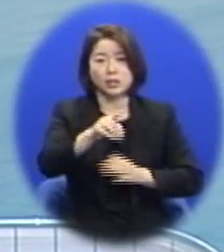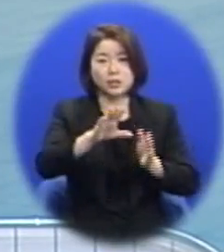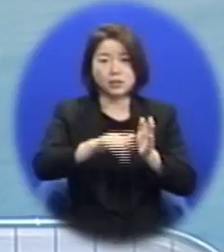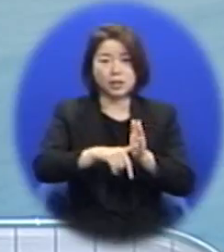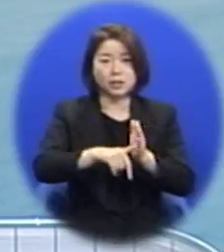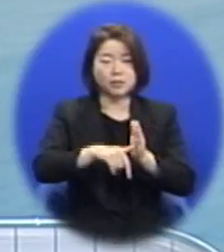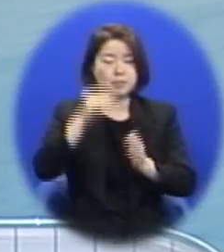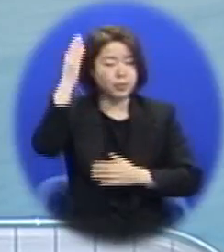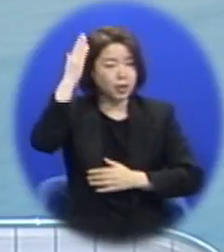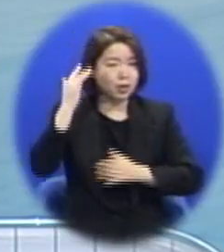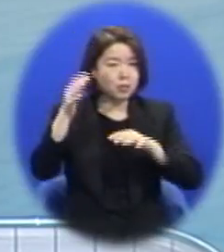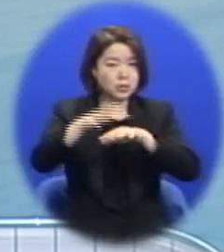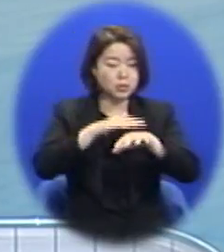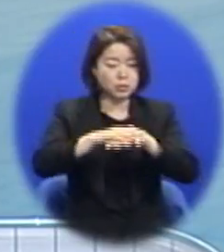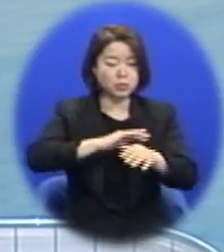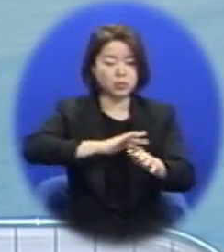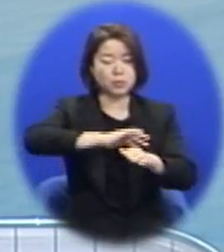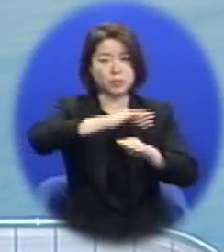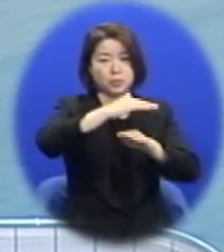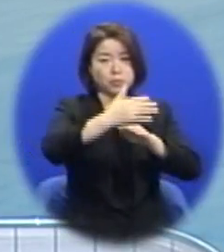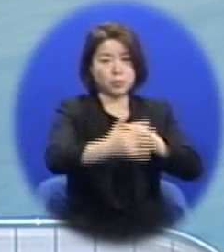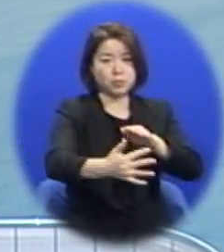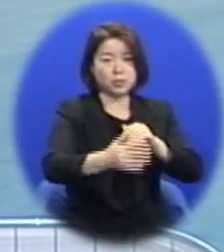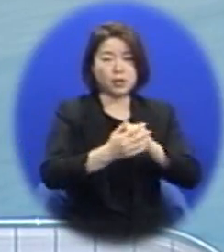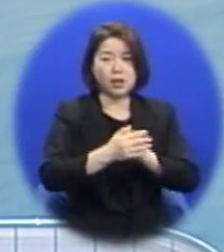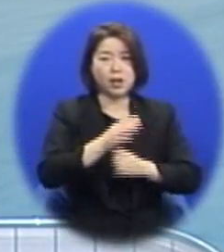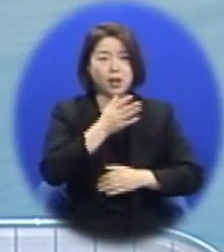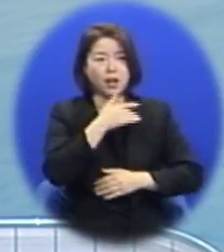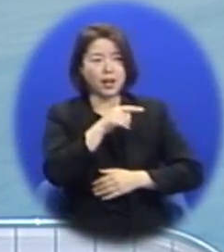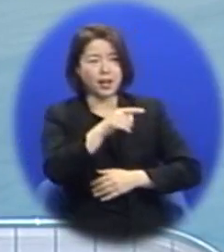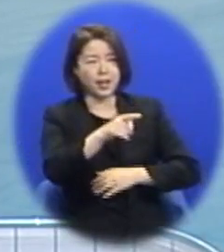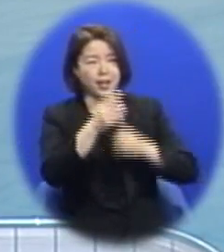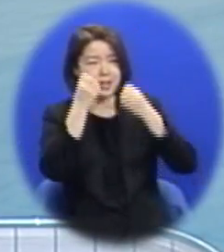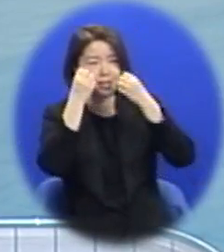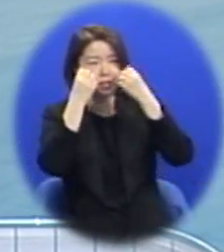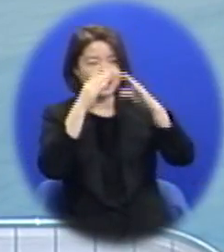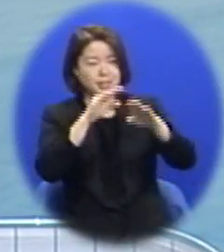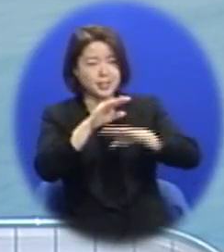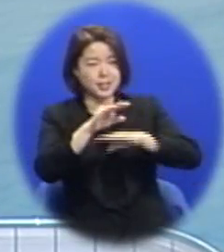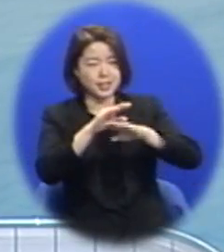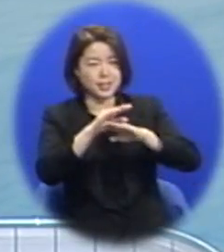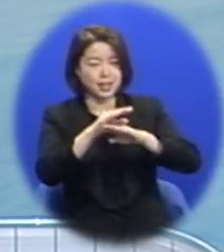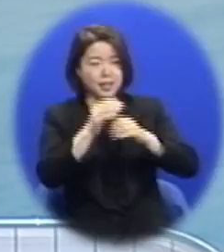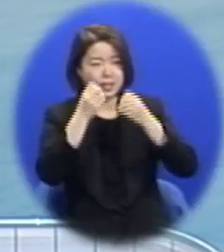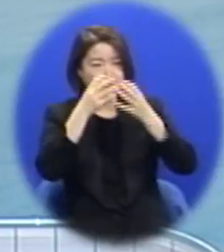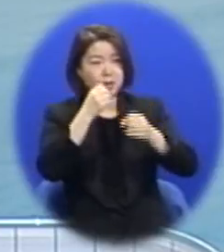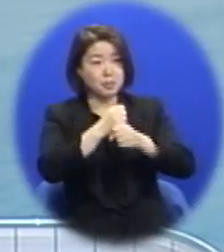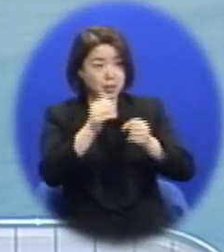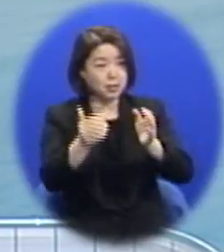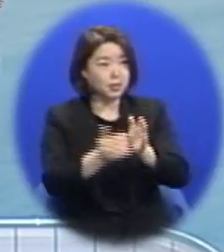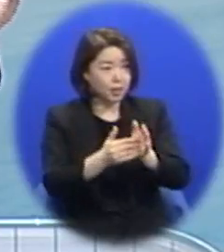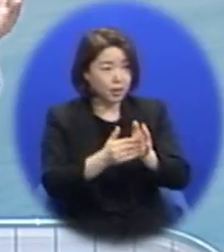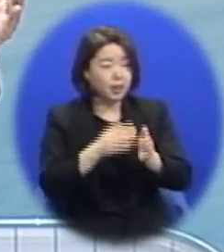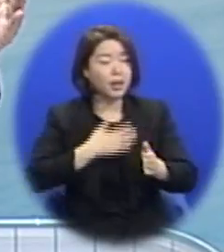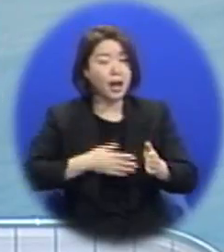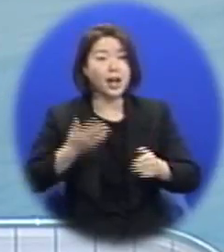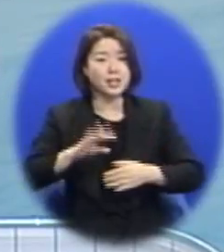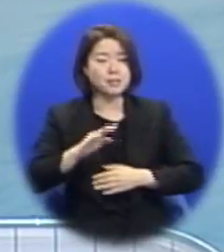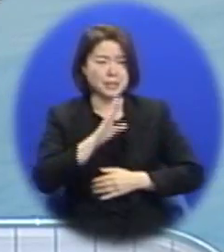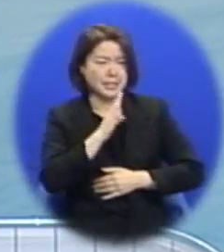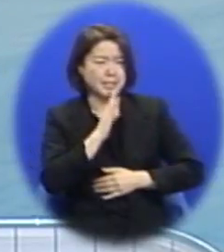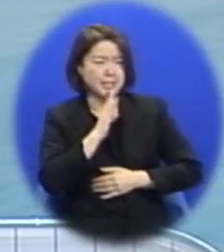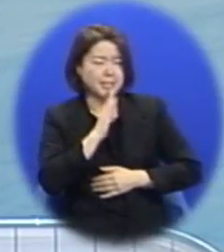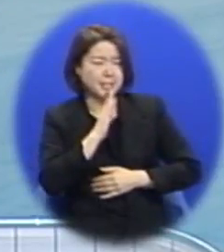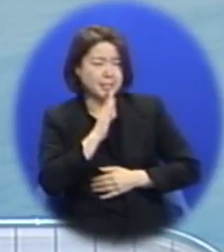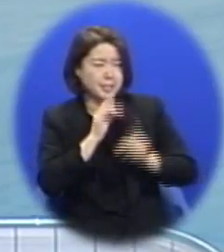이렇게 차를 덮어놓죠. 그래서 아, 새 차가 이번에 또 출시되는 모양이구나 알지만 그 실제적인 외형은